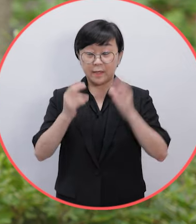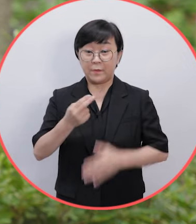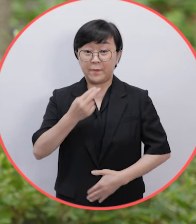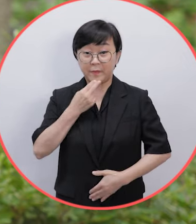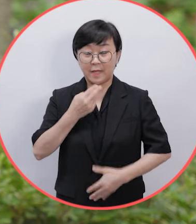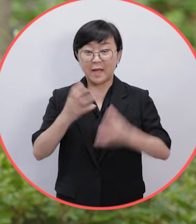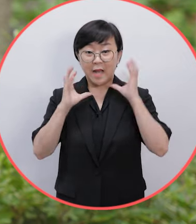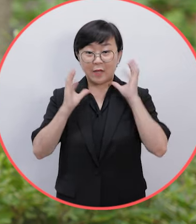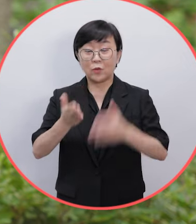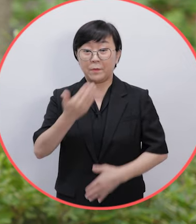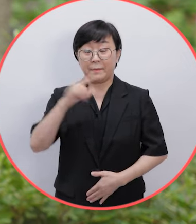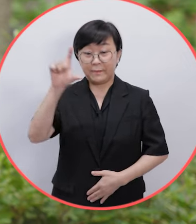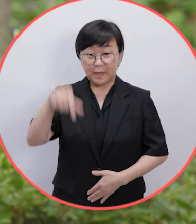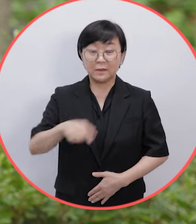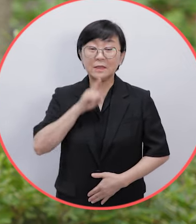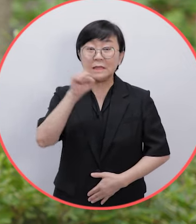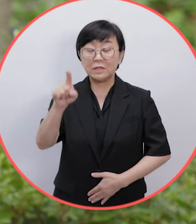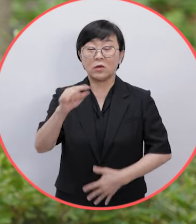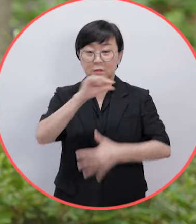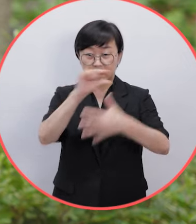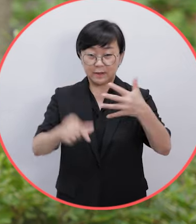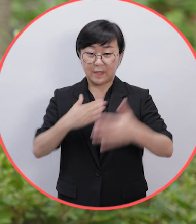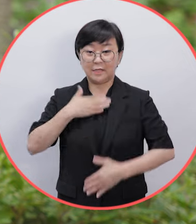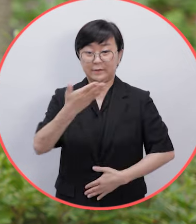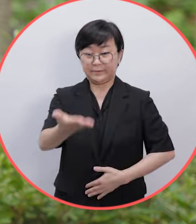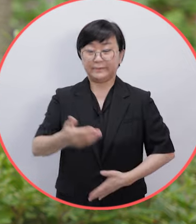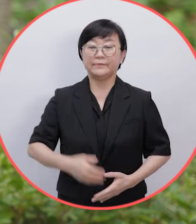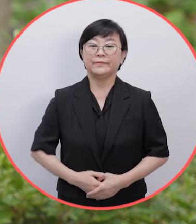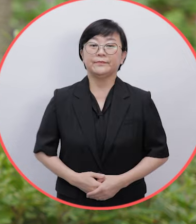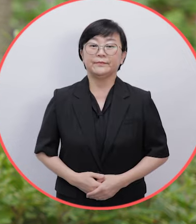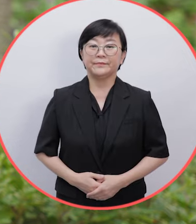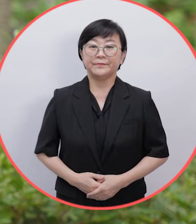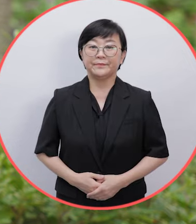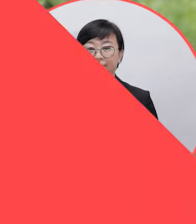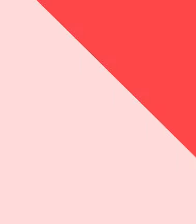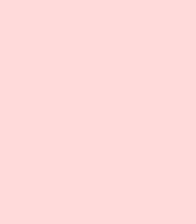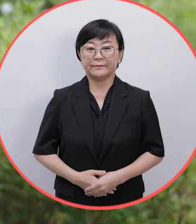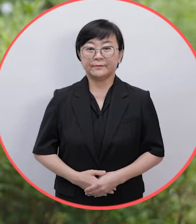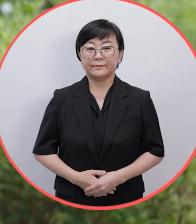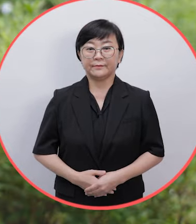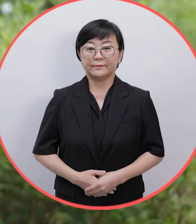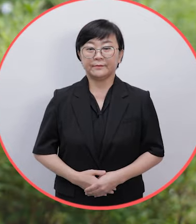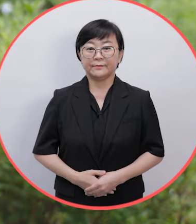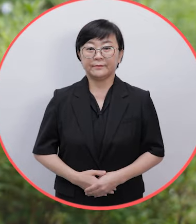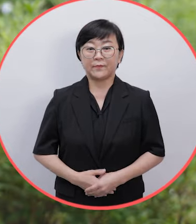배고픈 아이들이 없게 아동급식카드 신청 방법에 대해 알려드립니다.